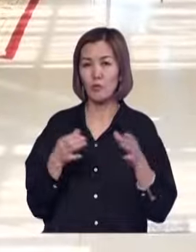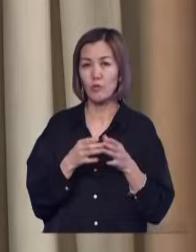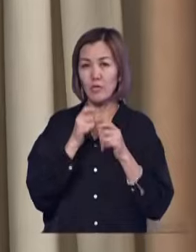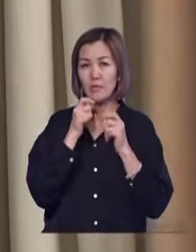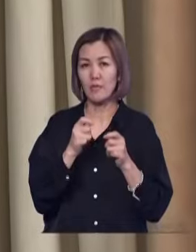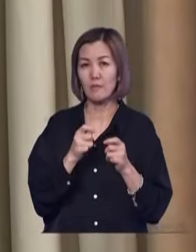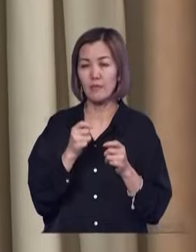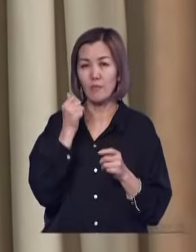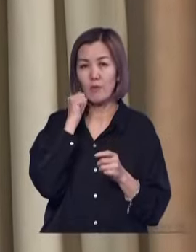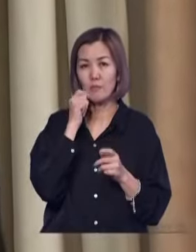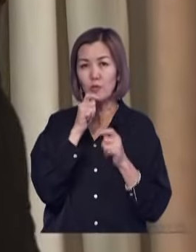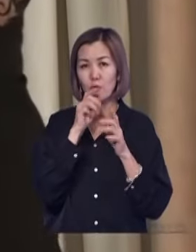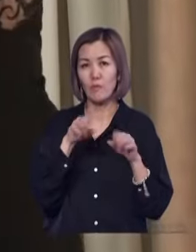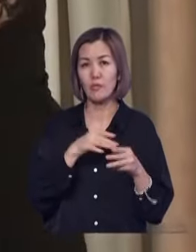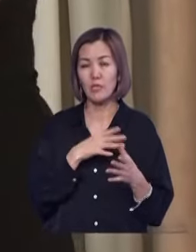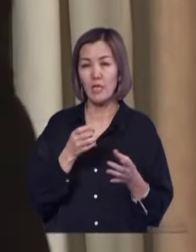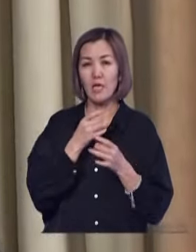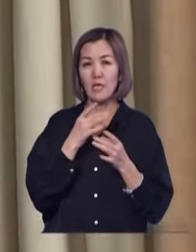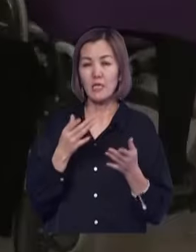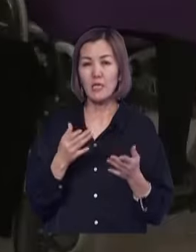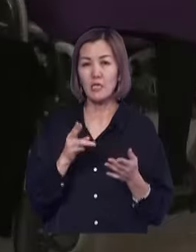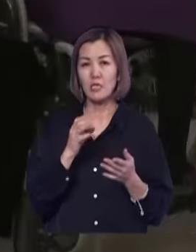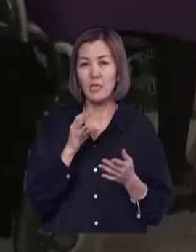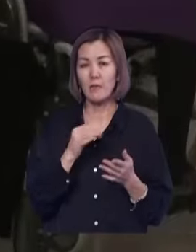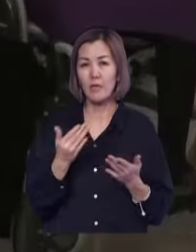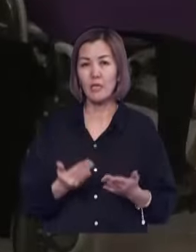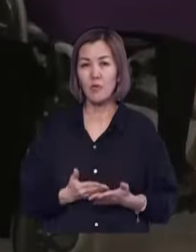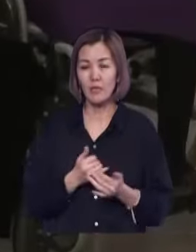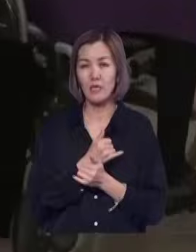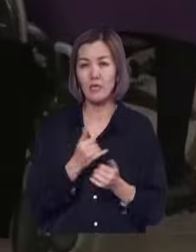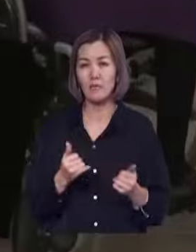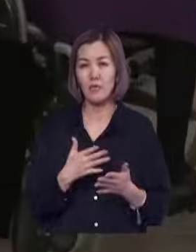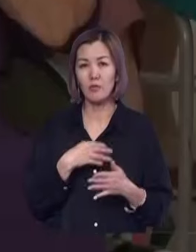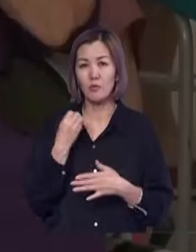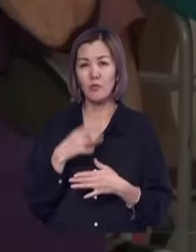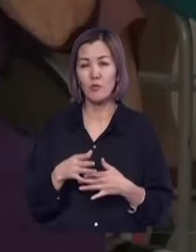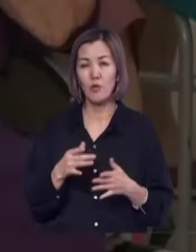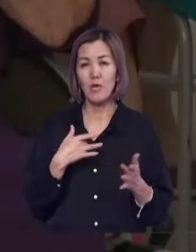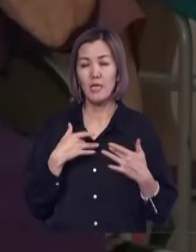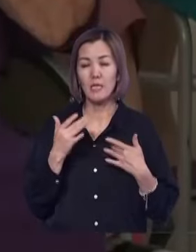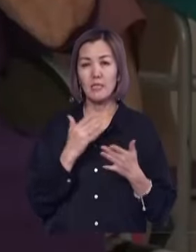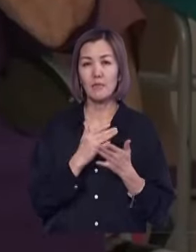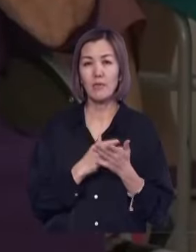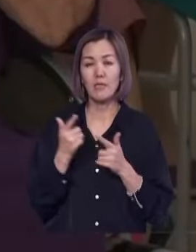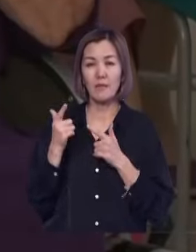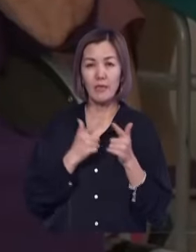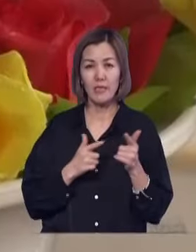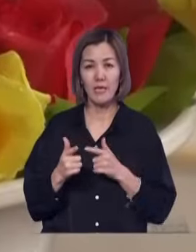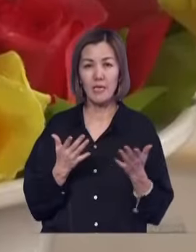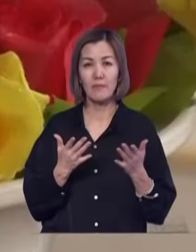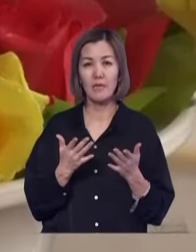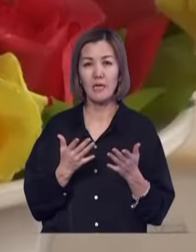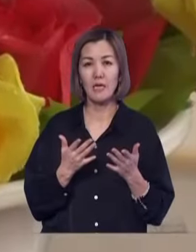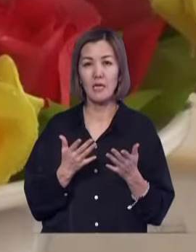ардақта жерлерге орамал жапты. Шарапат әлеуметтік қызмет көрсету орталығы мерекеге орай арнайы концерттік бағдарлама даярлаған. Қазыналық